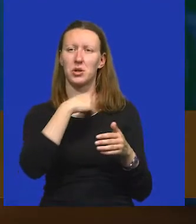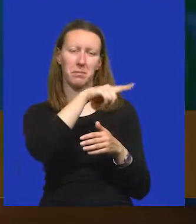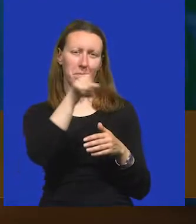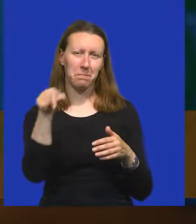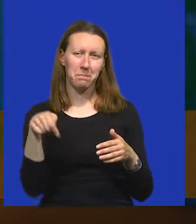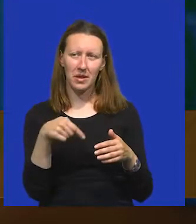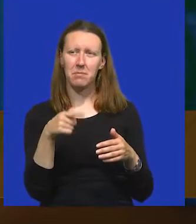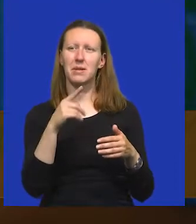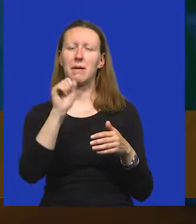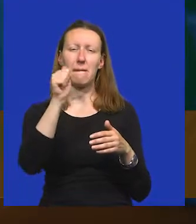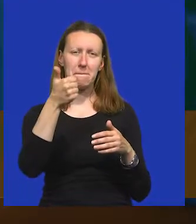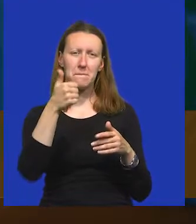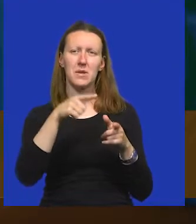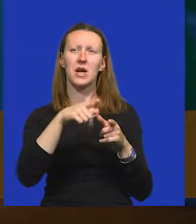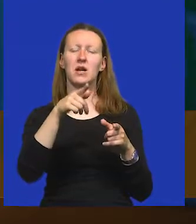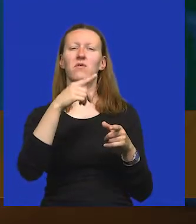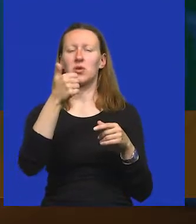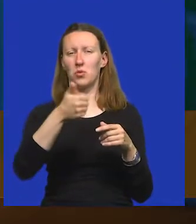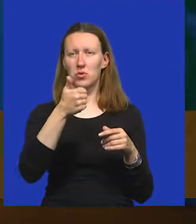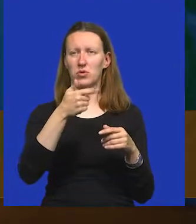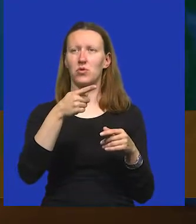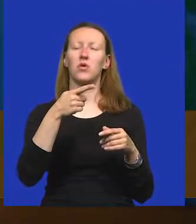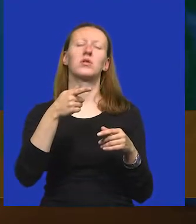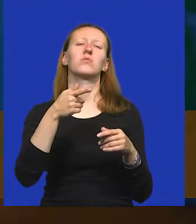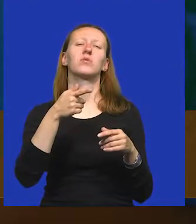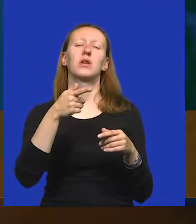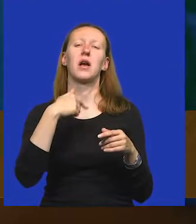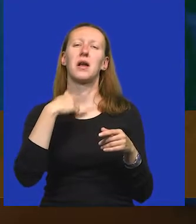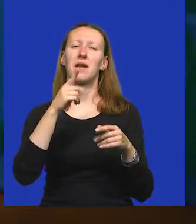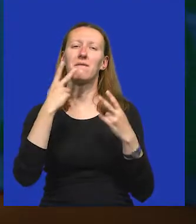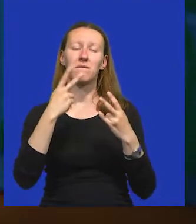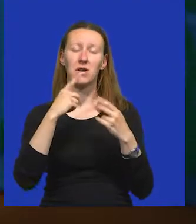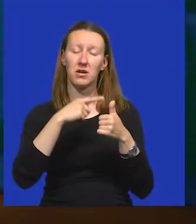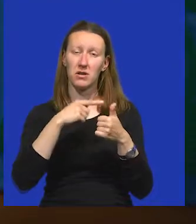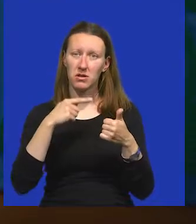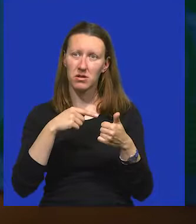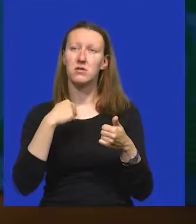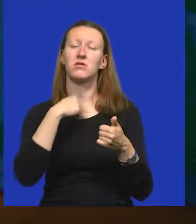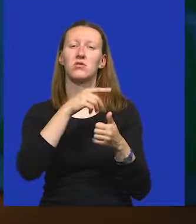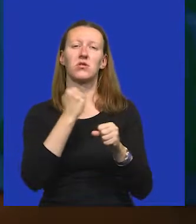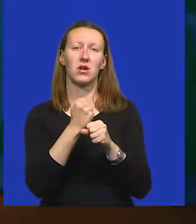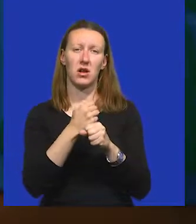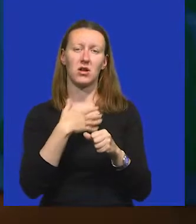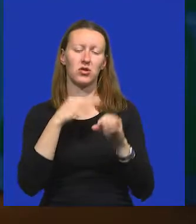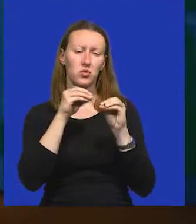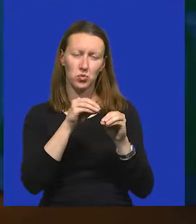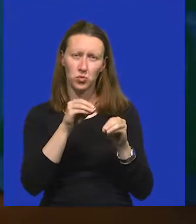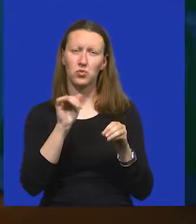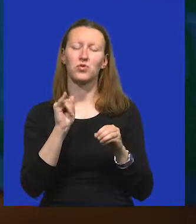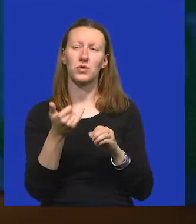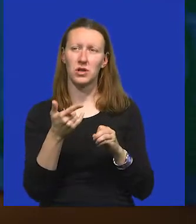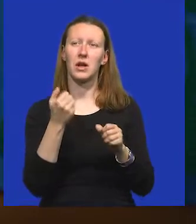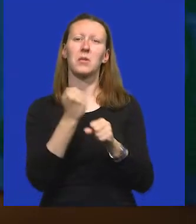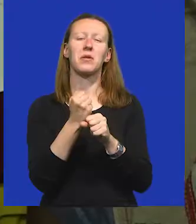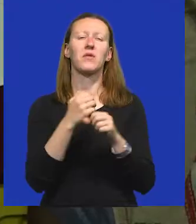che noi l'obiettivo fondamentale nell'arco dell'anno pedagogico, l'obiettivo fondamentale nel lavoro didattico è